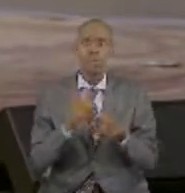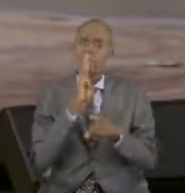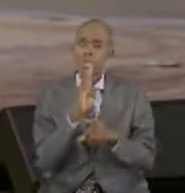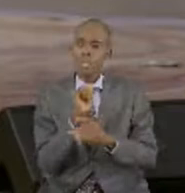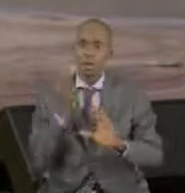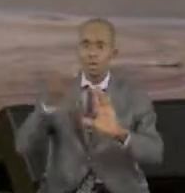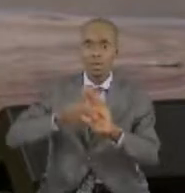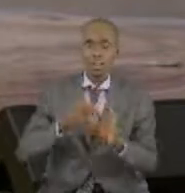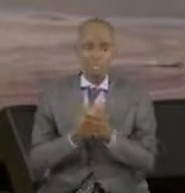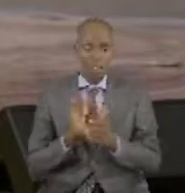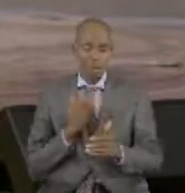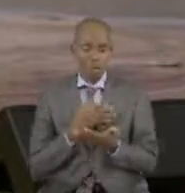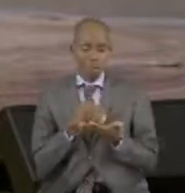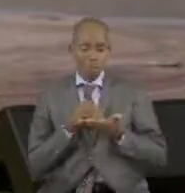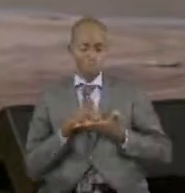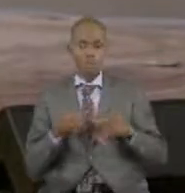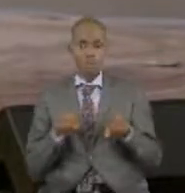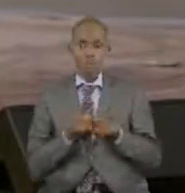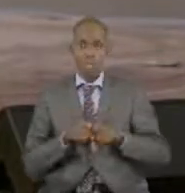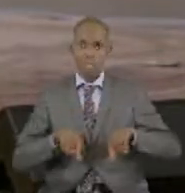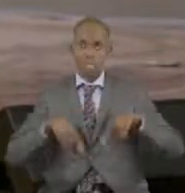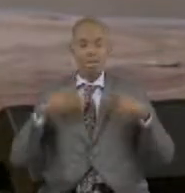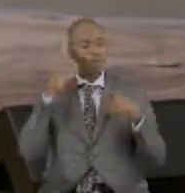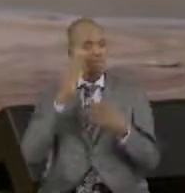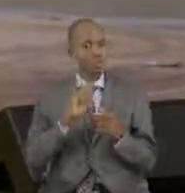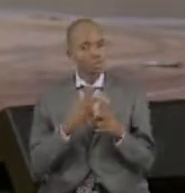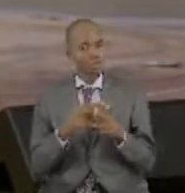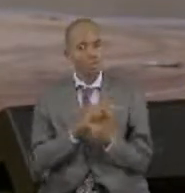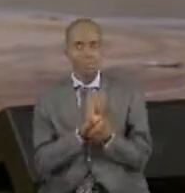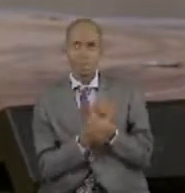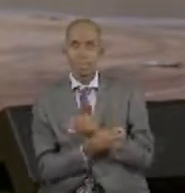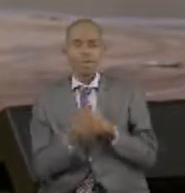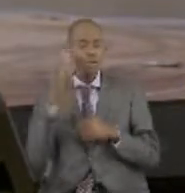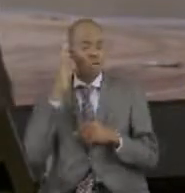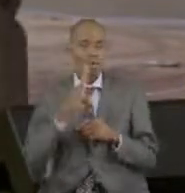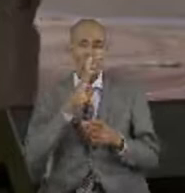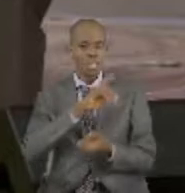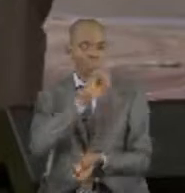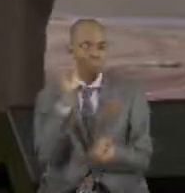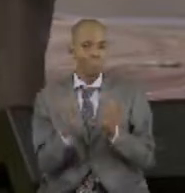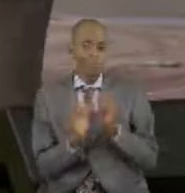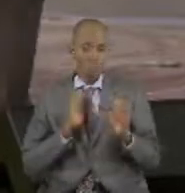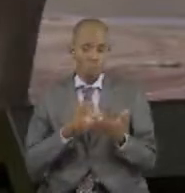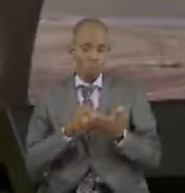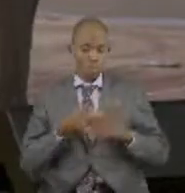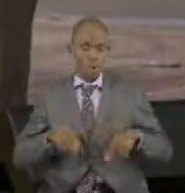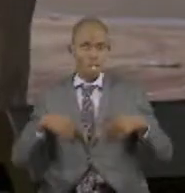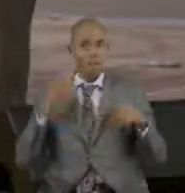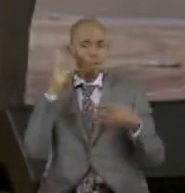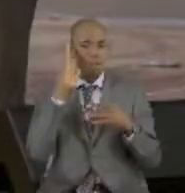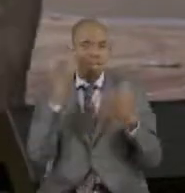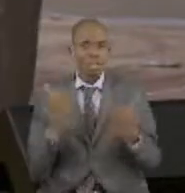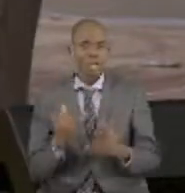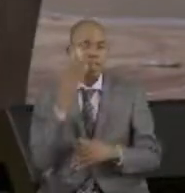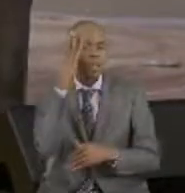nous pour qu'on oublie aussi plus été notre en forme et que leur vie soit tellement a changé qu'on ne vit également soit tellement